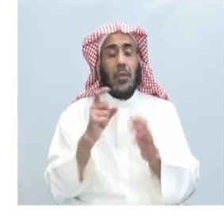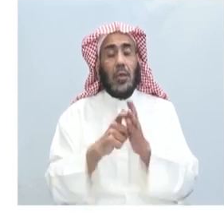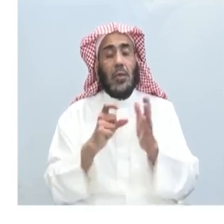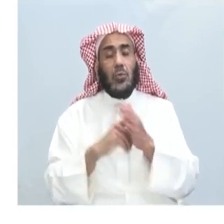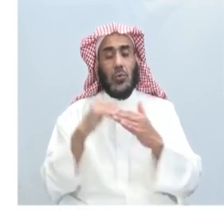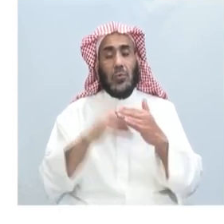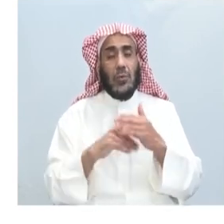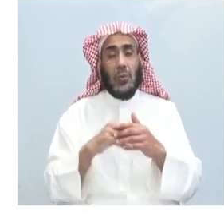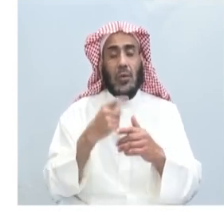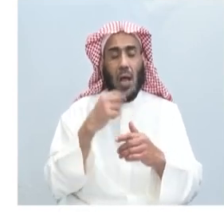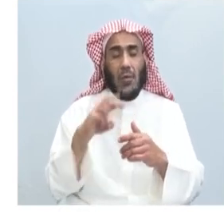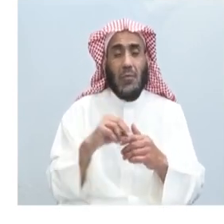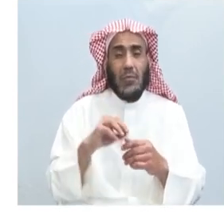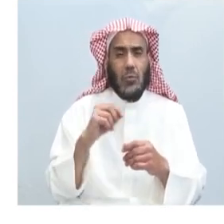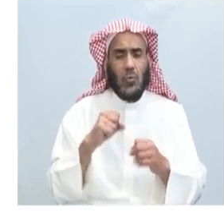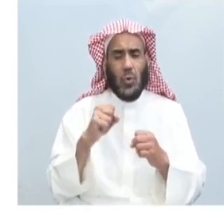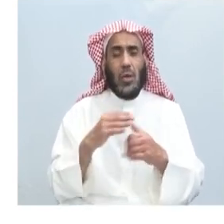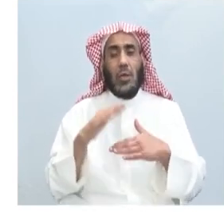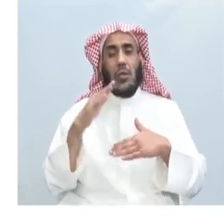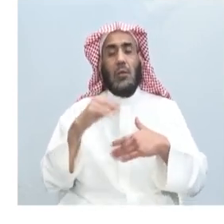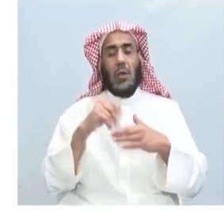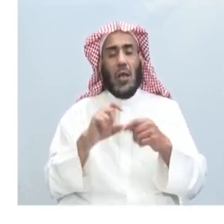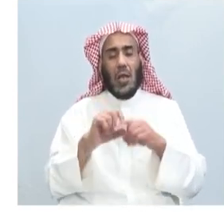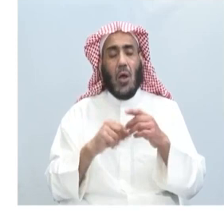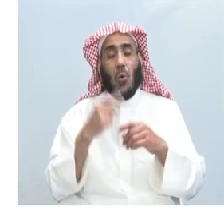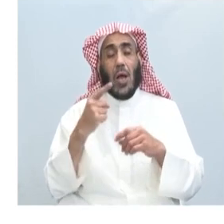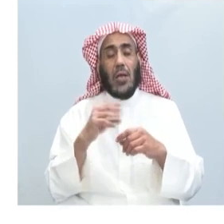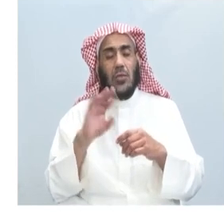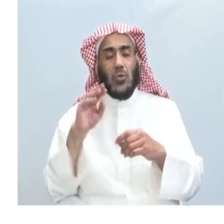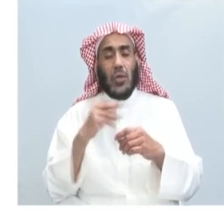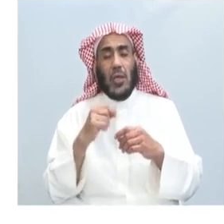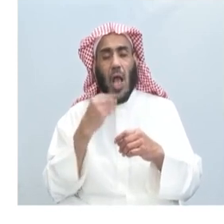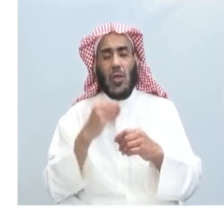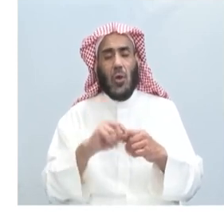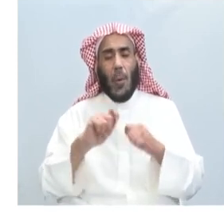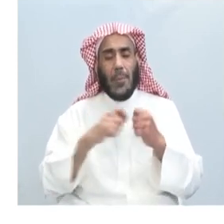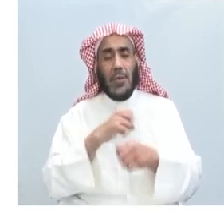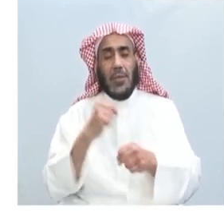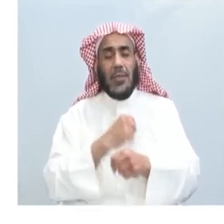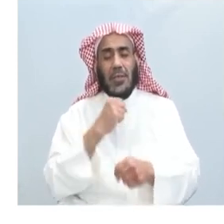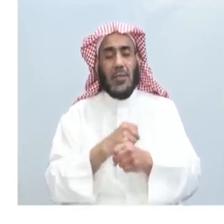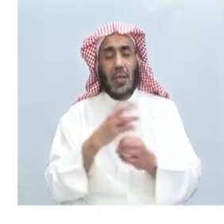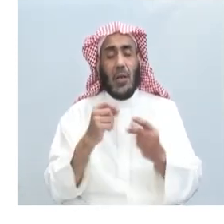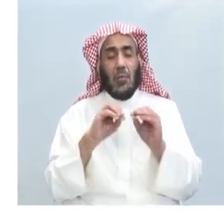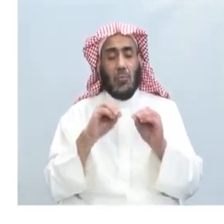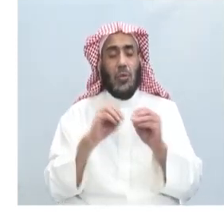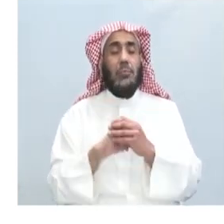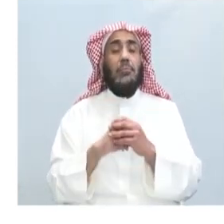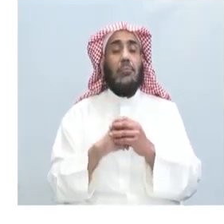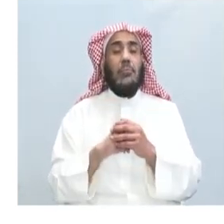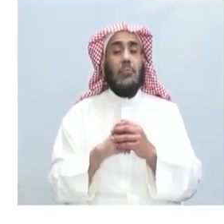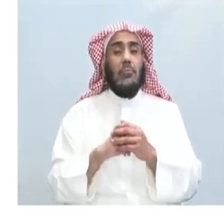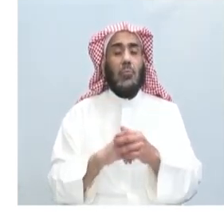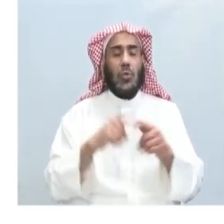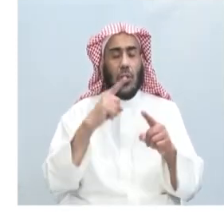السفلي 1000 سعر على واحد سعر غذائي طبعا سنقوم باستخدام الرقم المعطى لدي